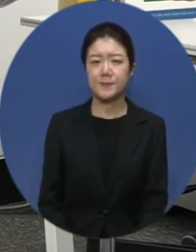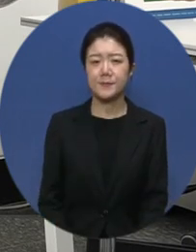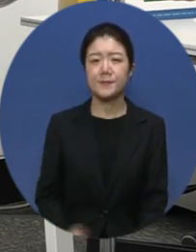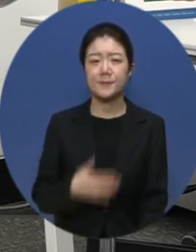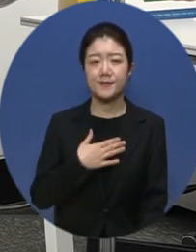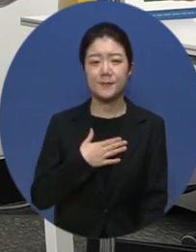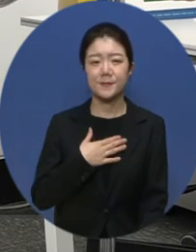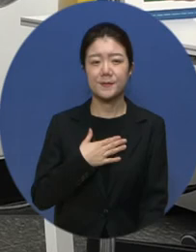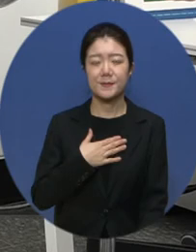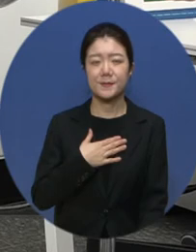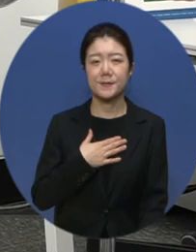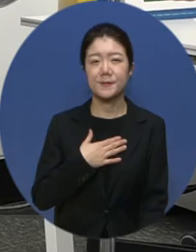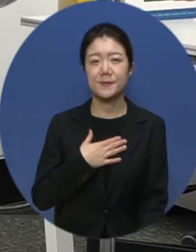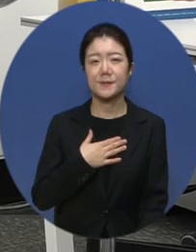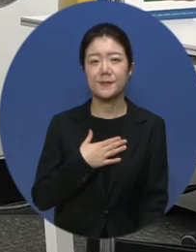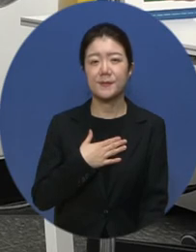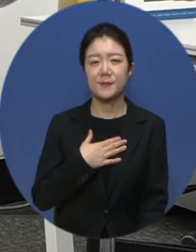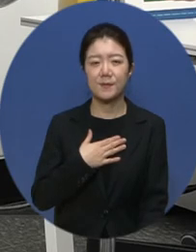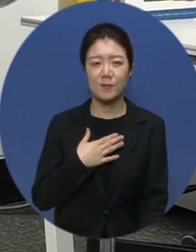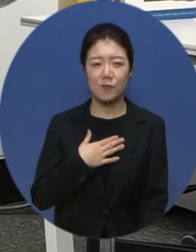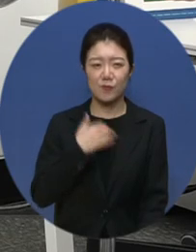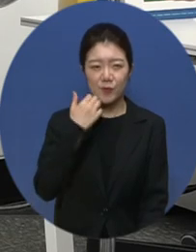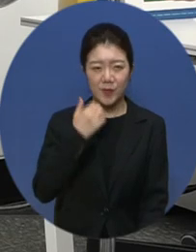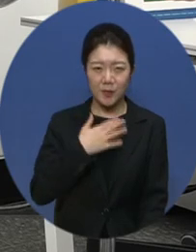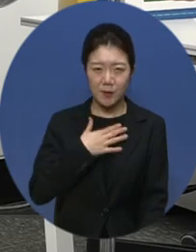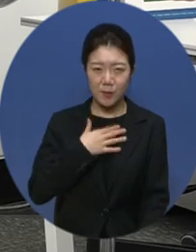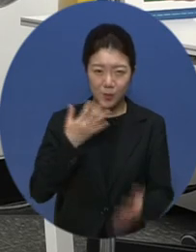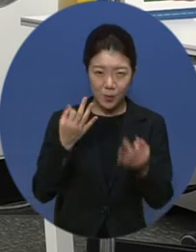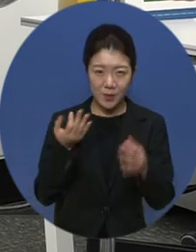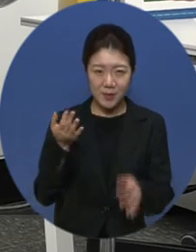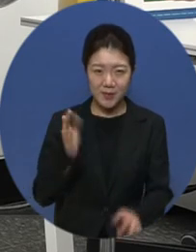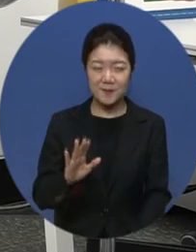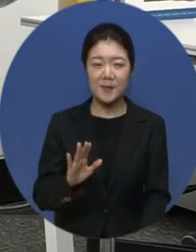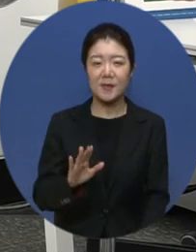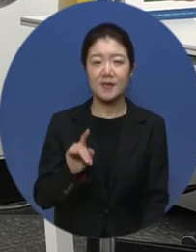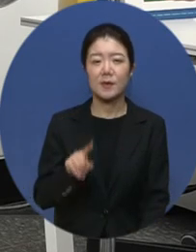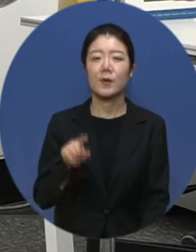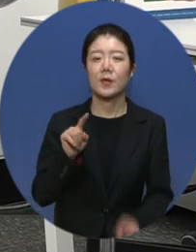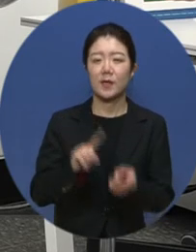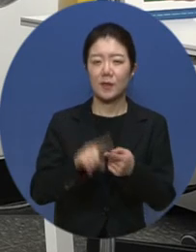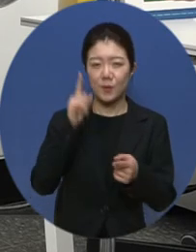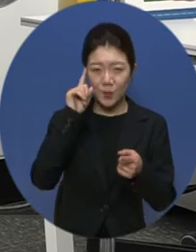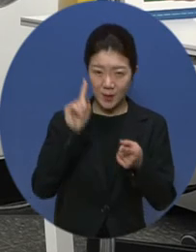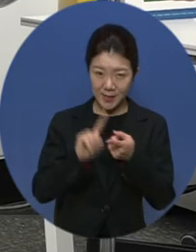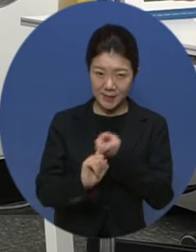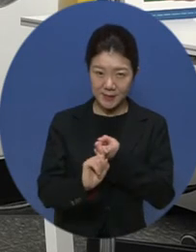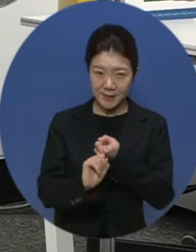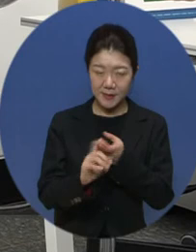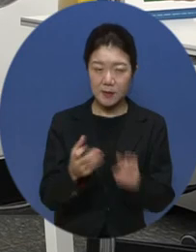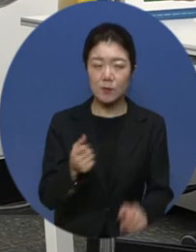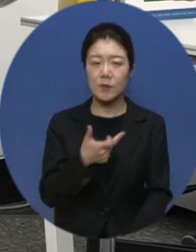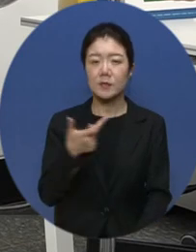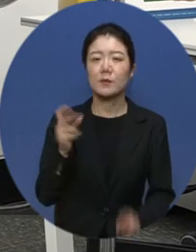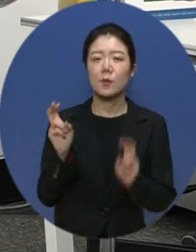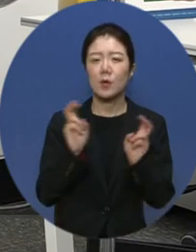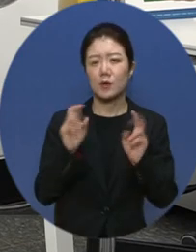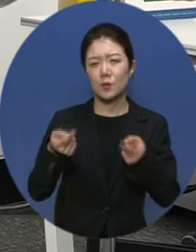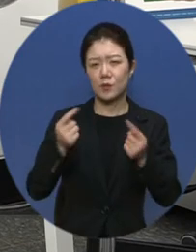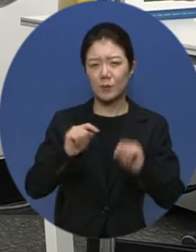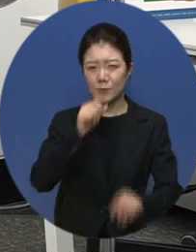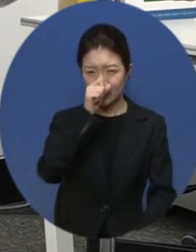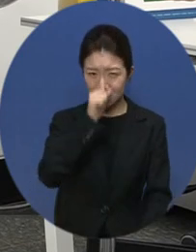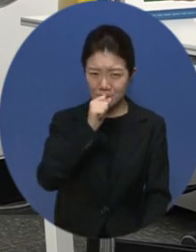제가 사실은 이제 뭐 누가 내 거를 뭐 본다고 하더라도 이런 분야에 대한 관심을 갖고 대기업들도 좀 해줬으면